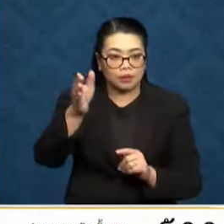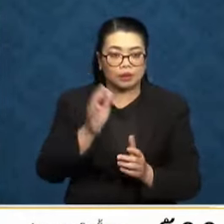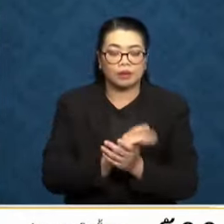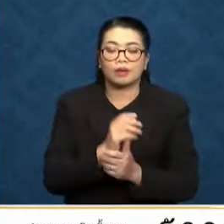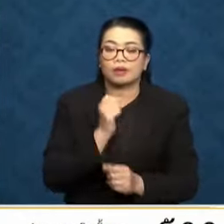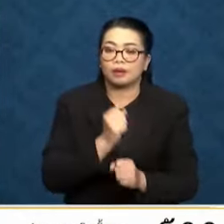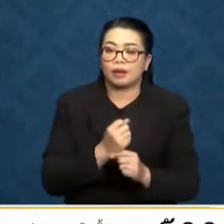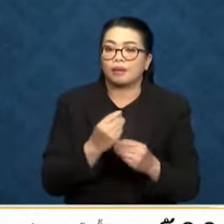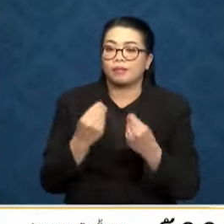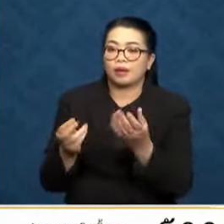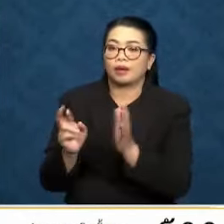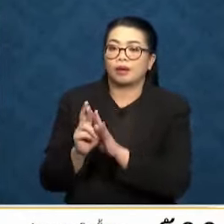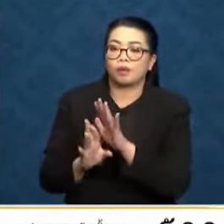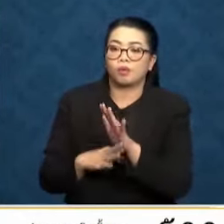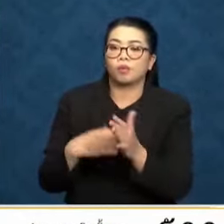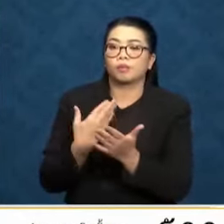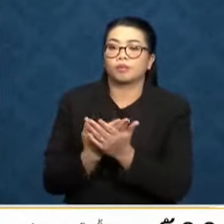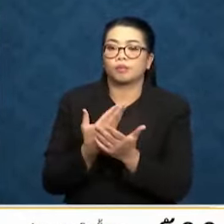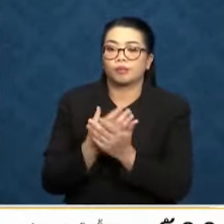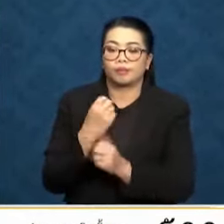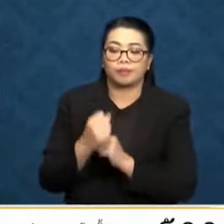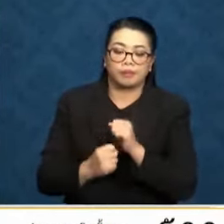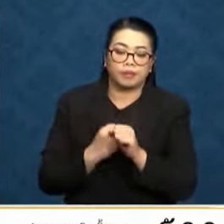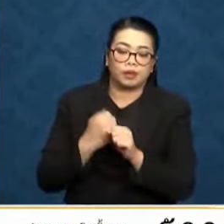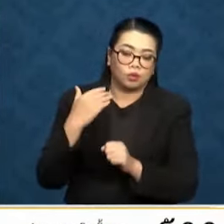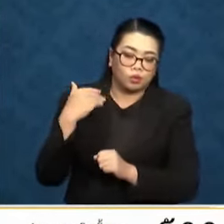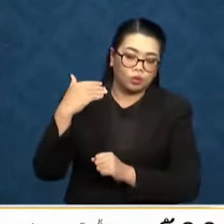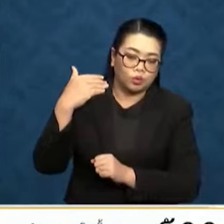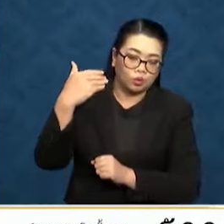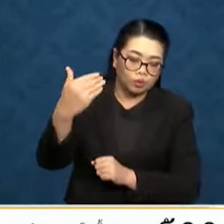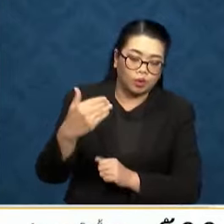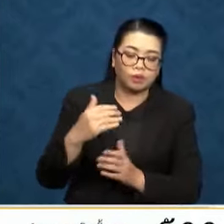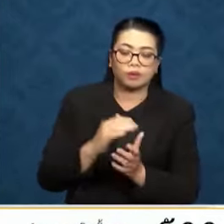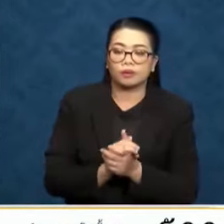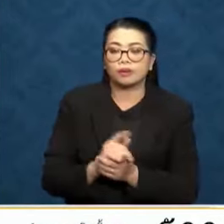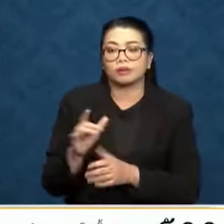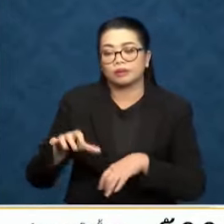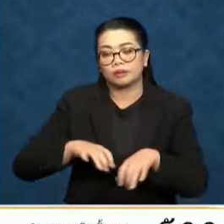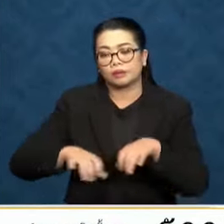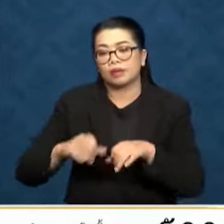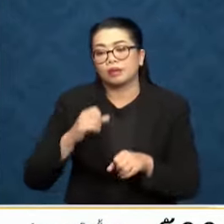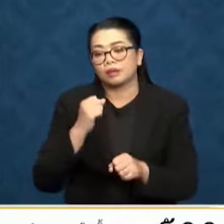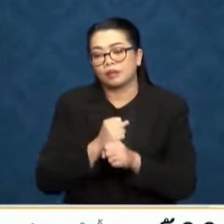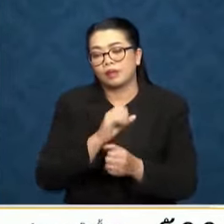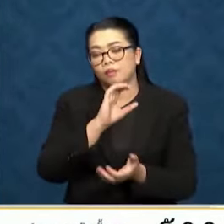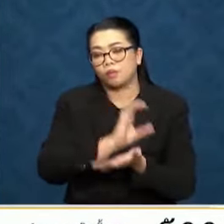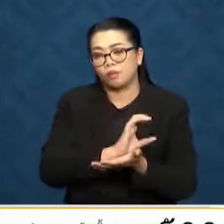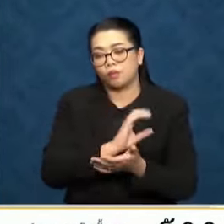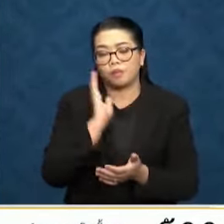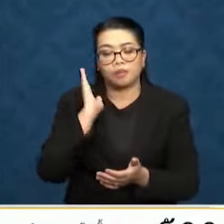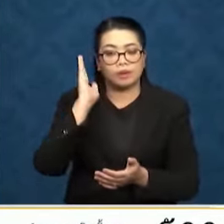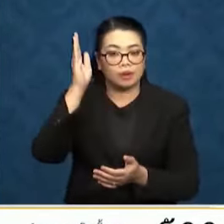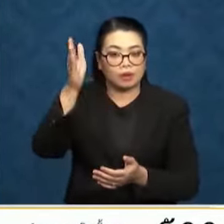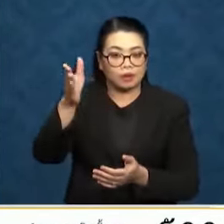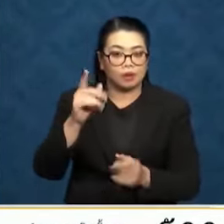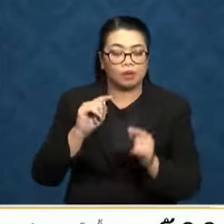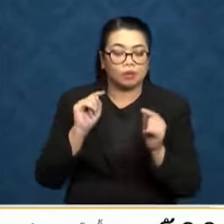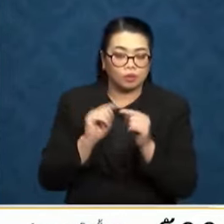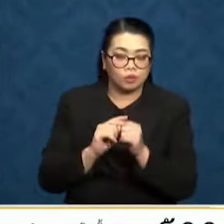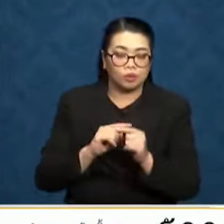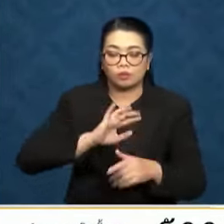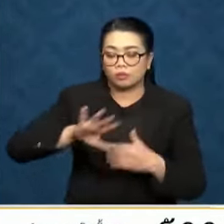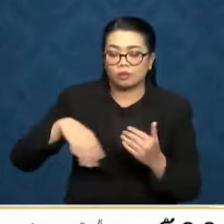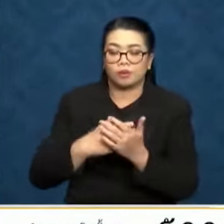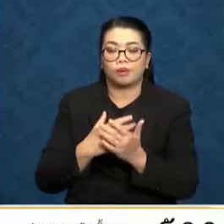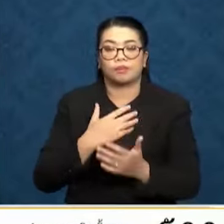ทำให้ระบบงบประมาณในปีถัดๆไปนะคะต่อจากนี้เป็นการจัดทำงบประมาณเพื่ออนาคตสำหรับเราทุกคน